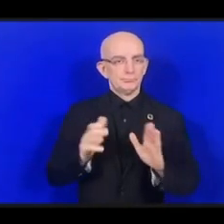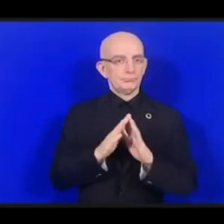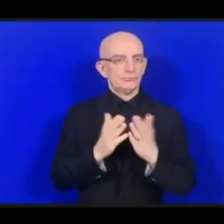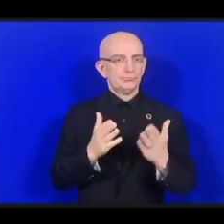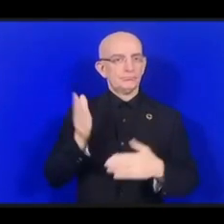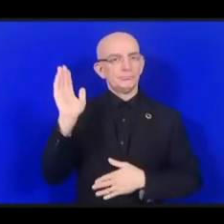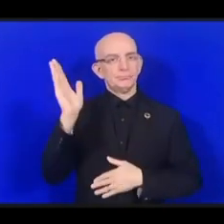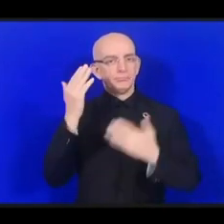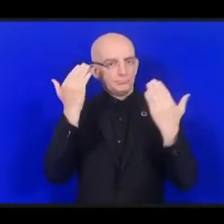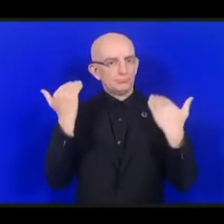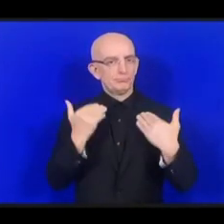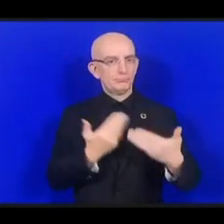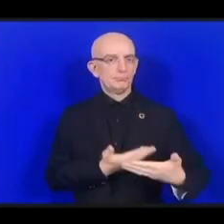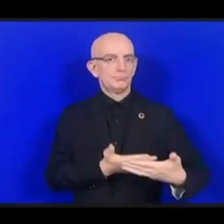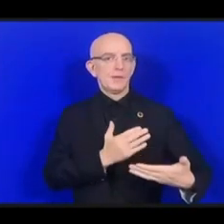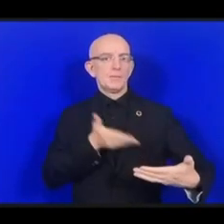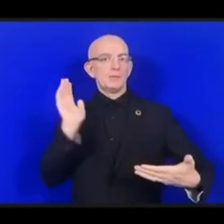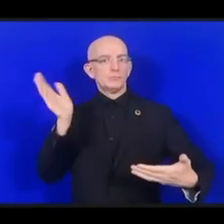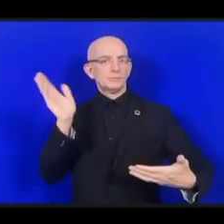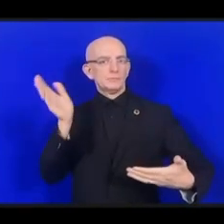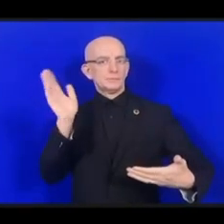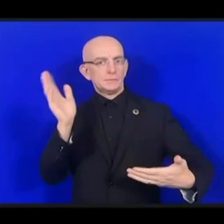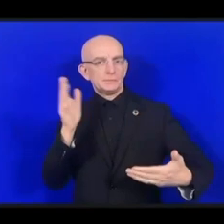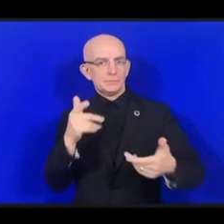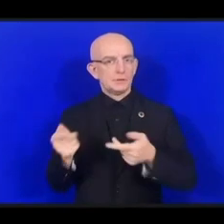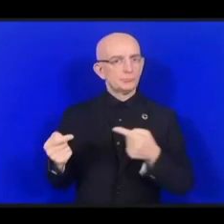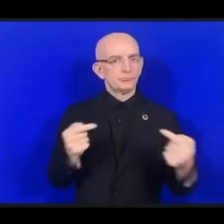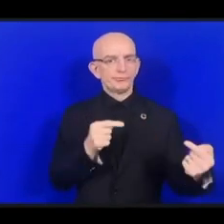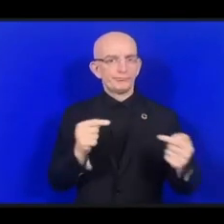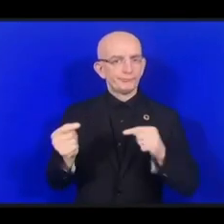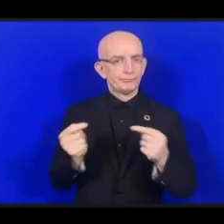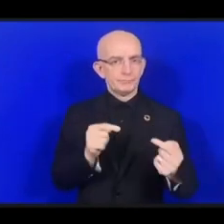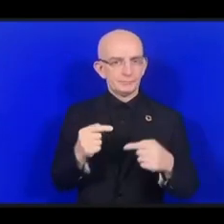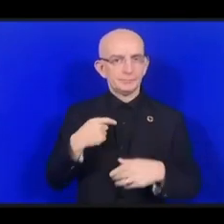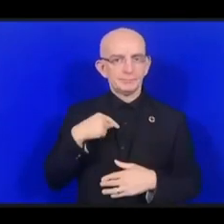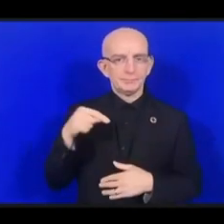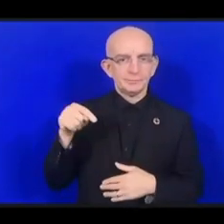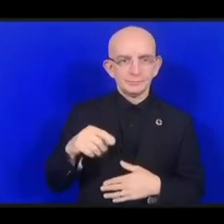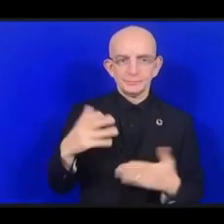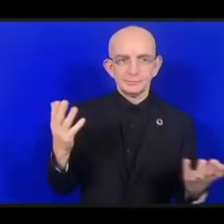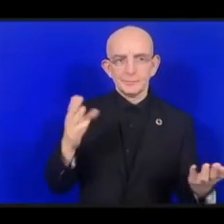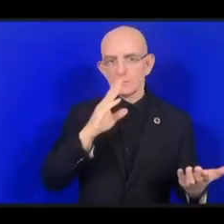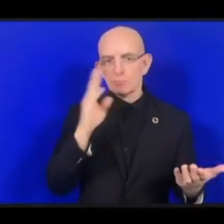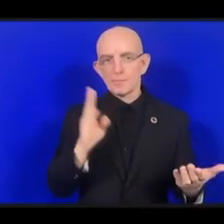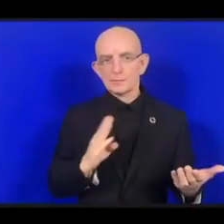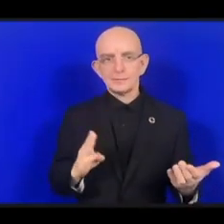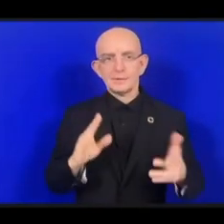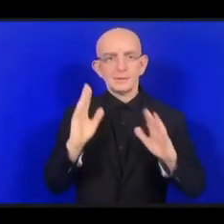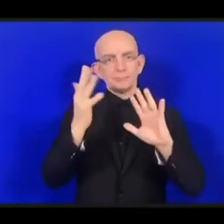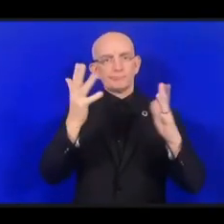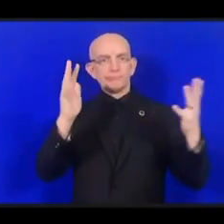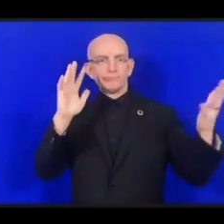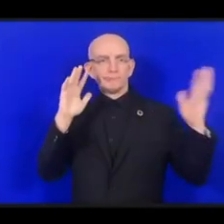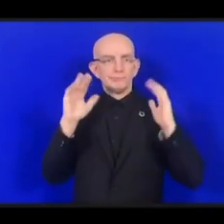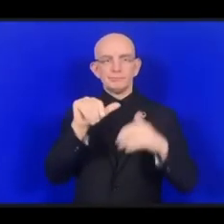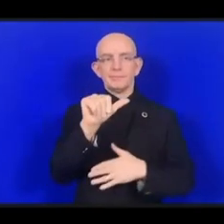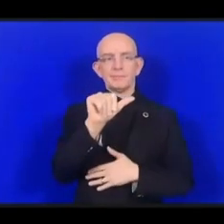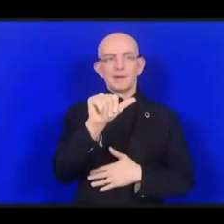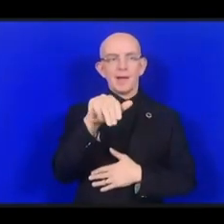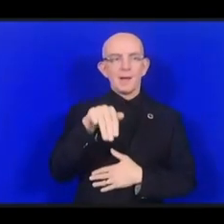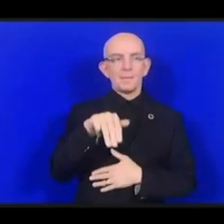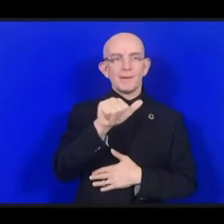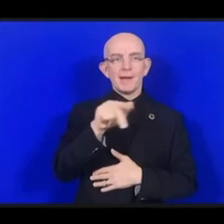انا لن اتمكن من حضوري او مشاركتي في هذا المنتدى لو كنت ساعت